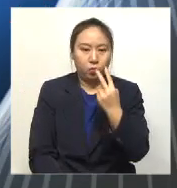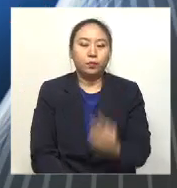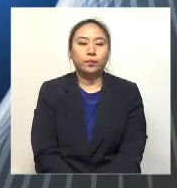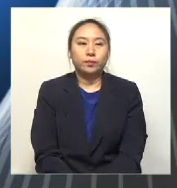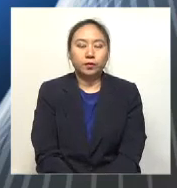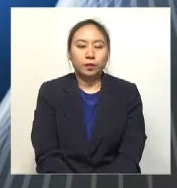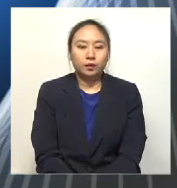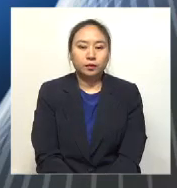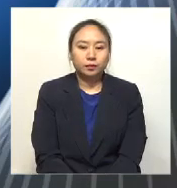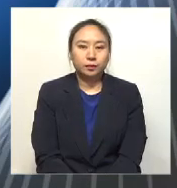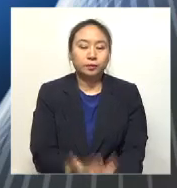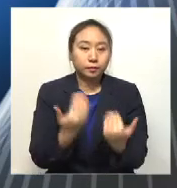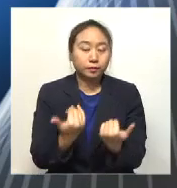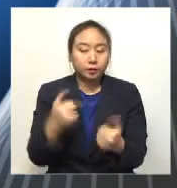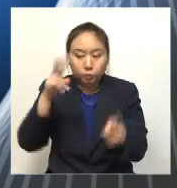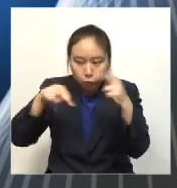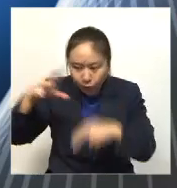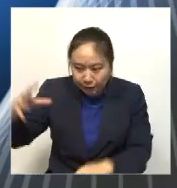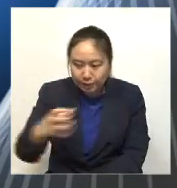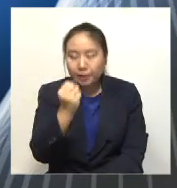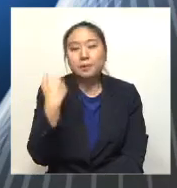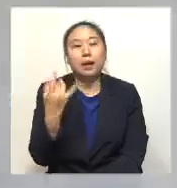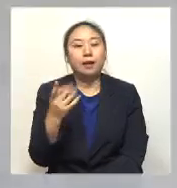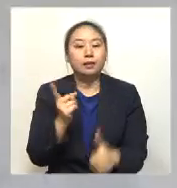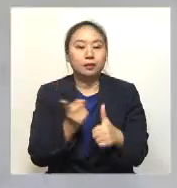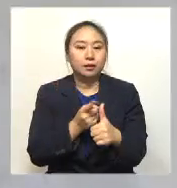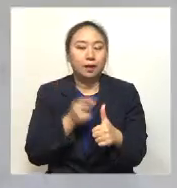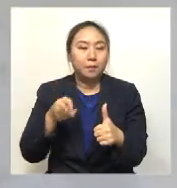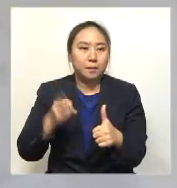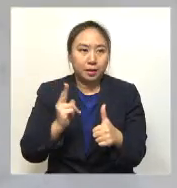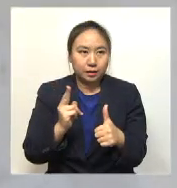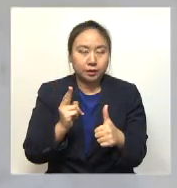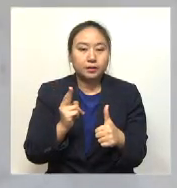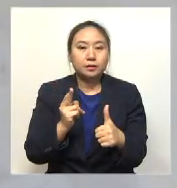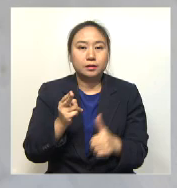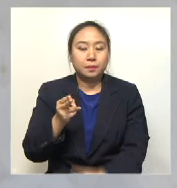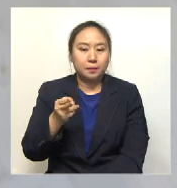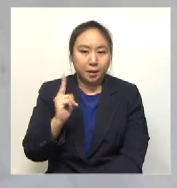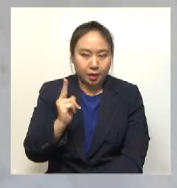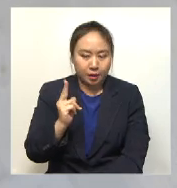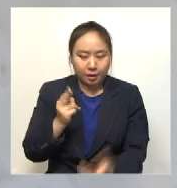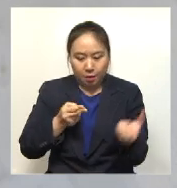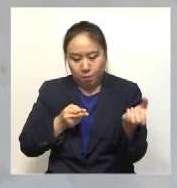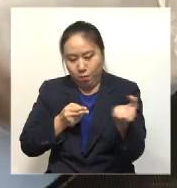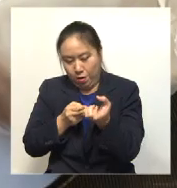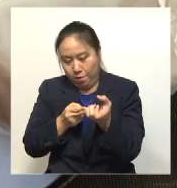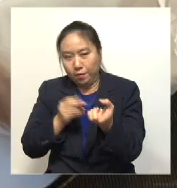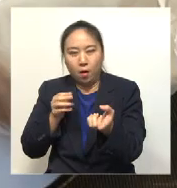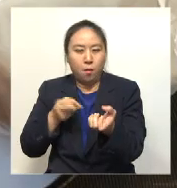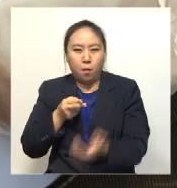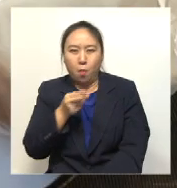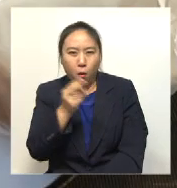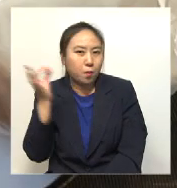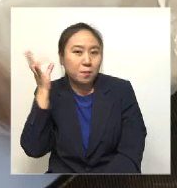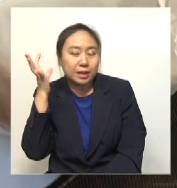แล้วก็รายการหลายๆอย่างที่เจ้าหน้าที่ตรวจยึดได้มีอาวุธปืนพร้อมกระบอกเก็บเสียงยาว8นิ้วมีเ